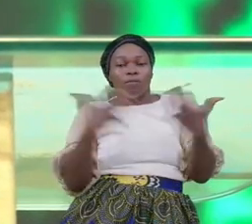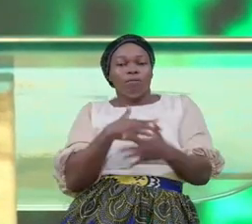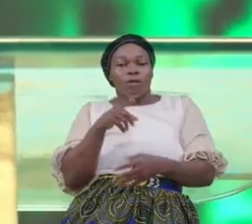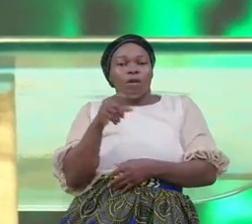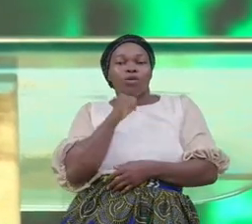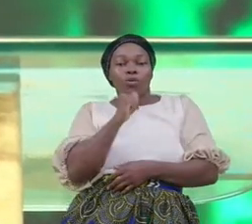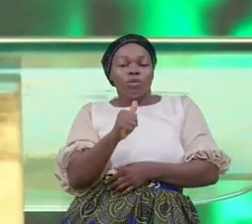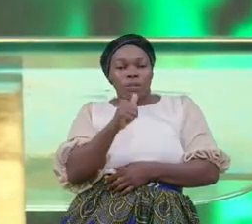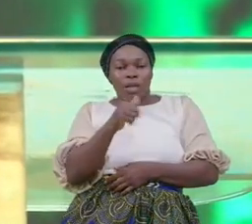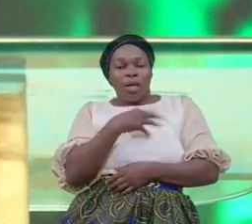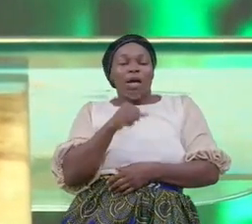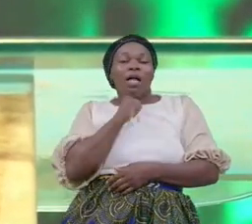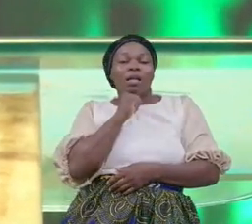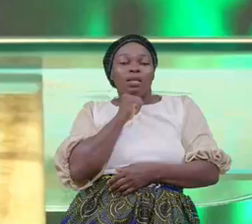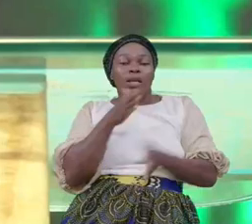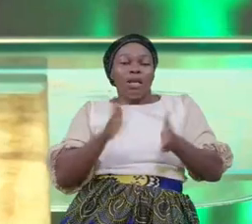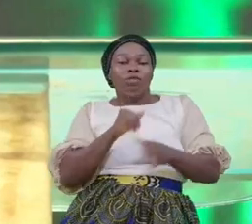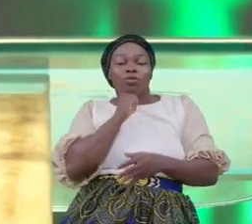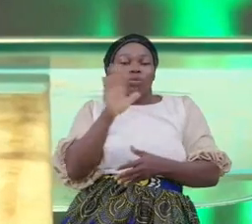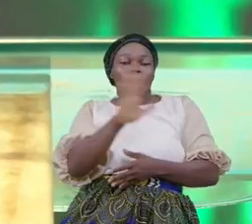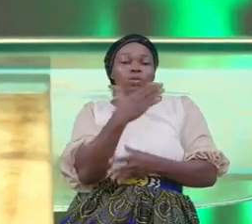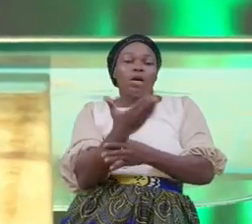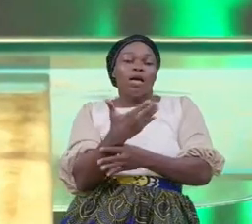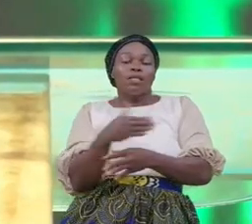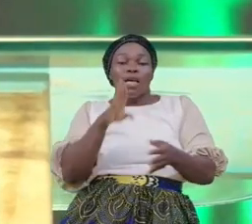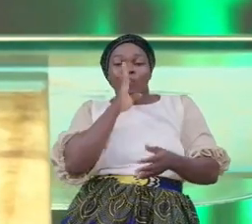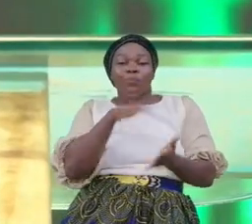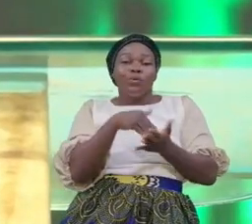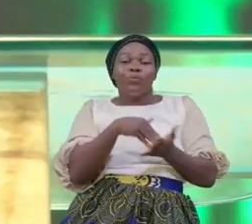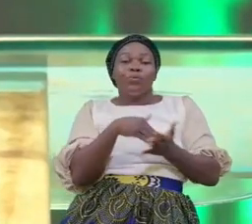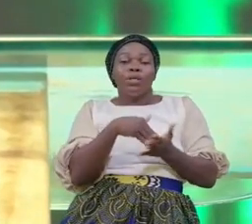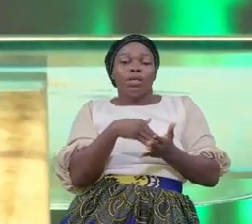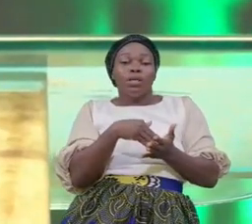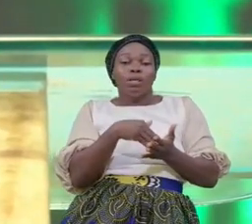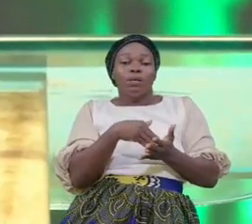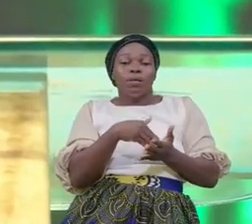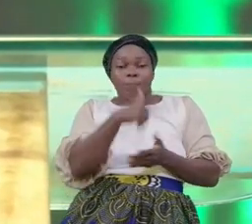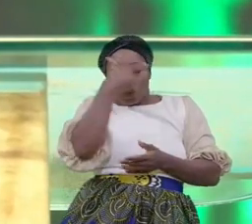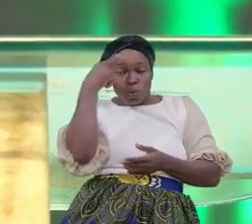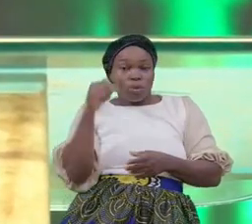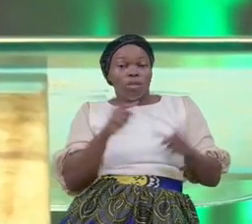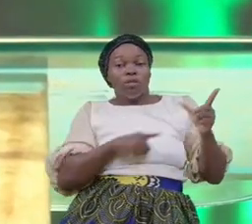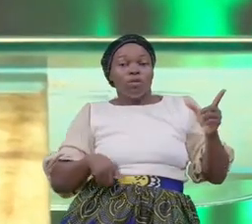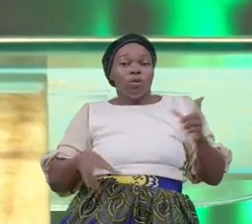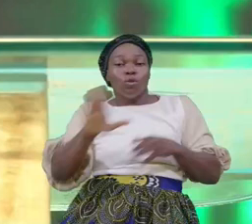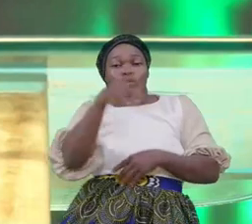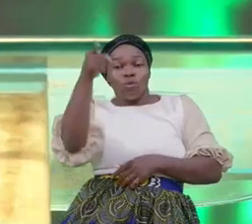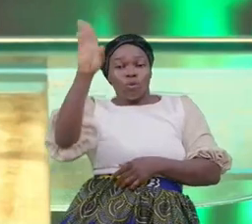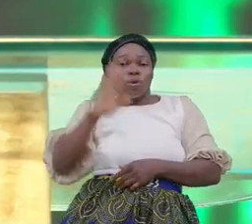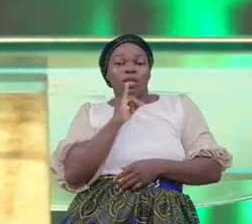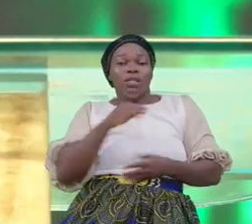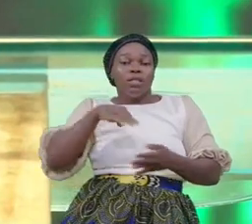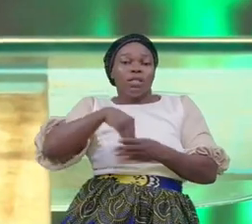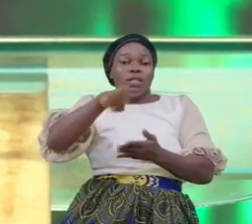ne s'affaiblissent pas. Que tes mains ne s'affaiblissent pas. L'Éternel, ton Dieu, est au milieu de